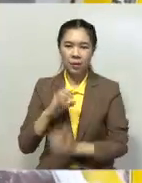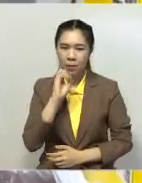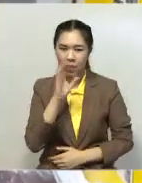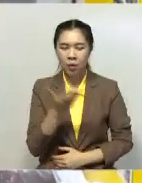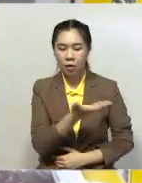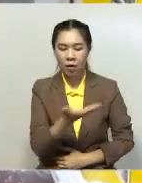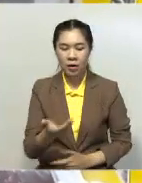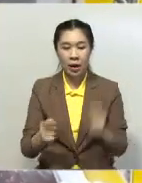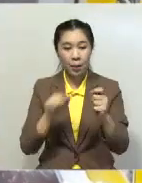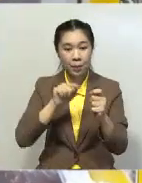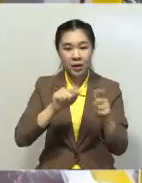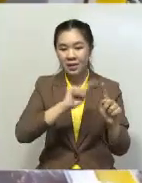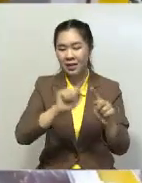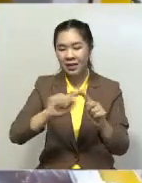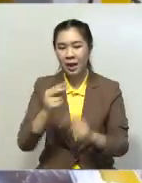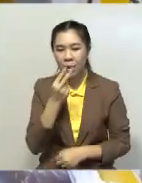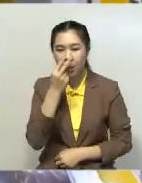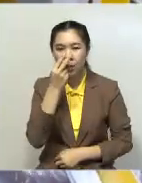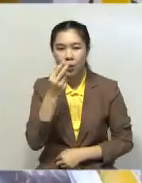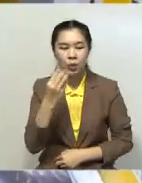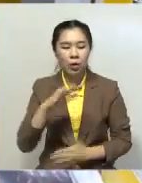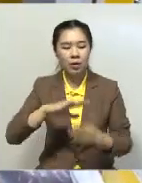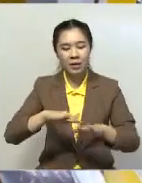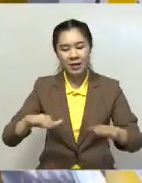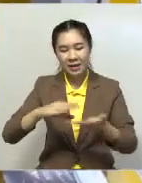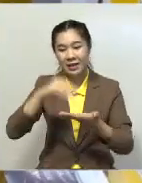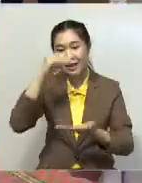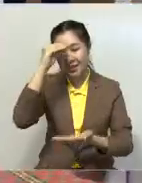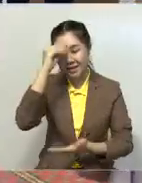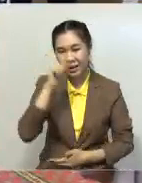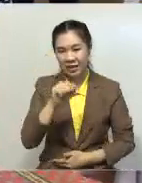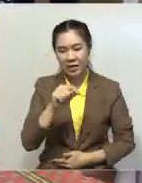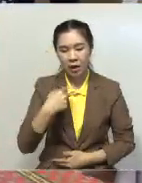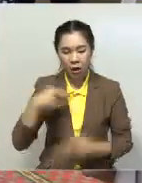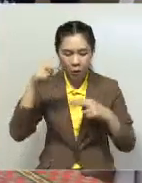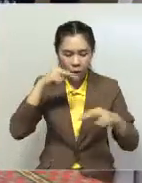ก็ขอให้ทุกอำเภอติดตามสภาพความเป็นอยู่ของนักเรียนทุนพระราชทาน